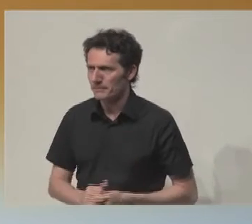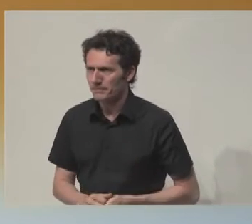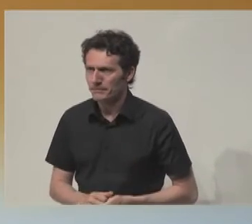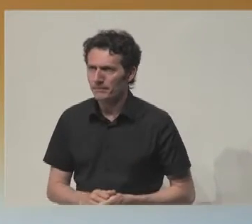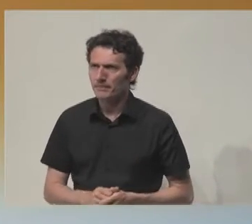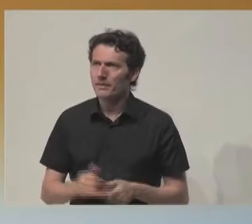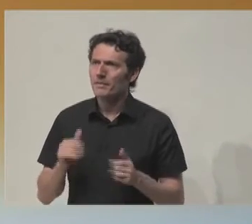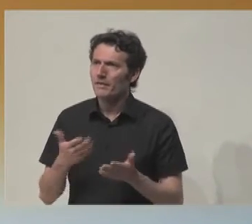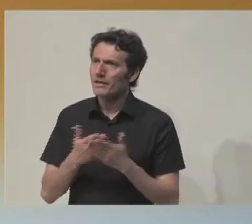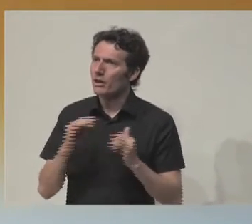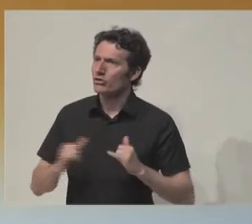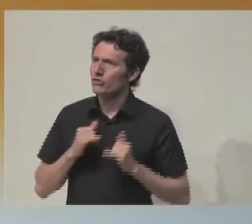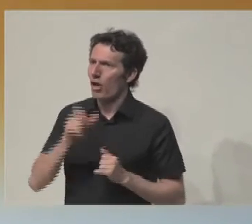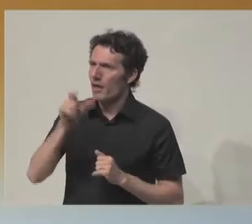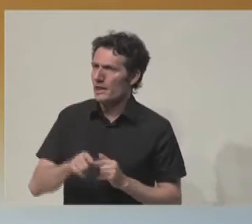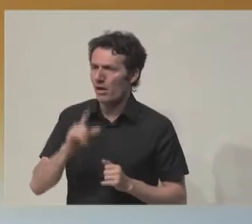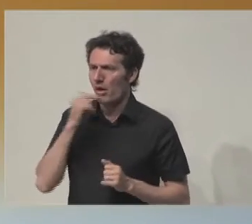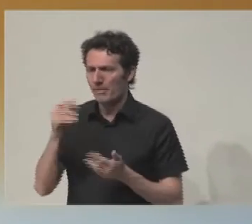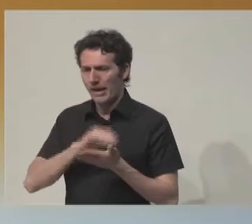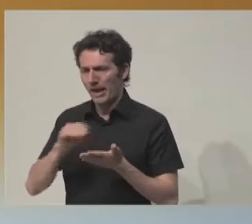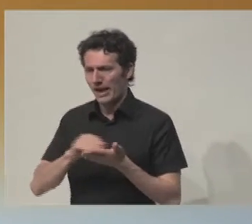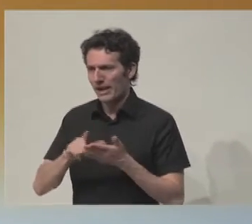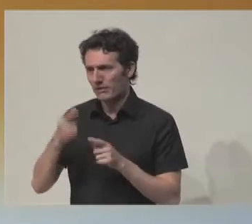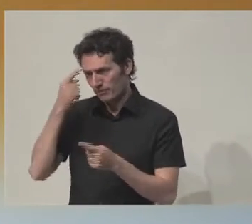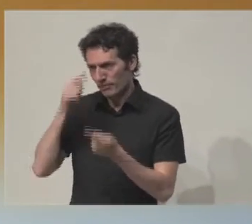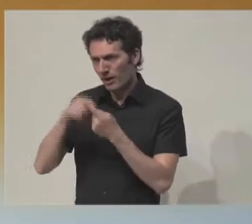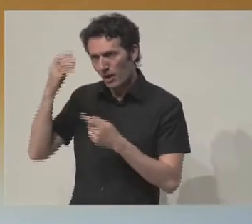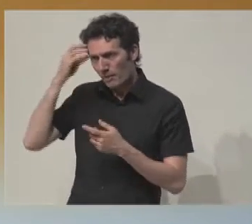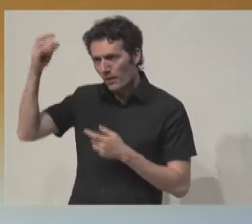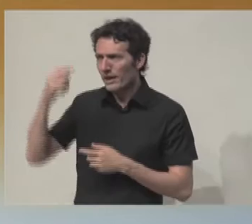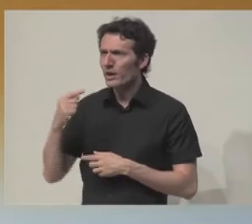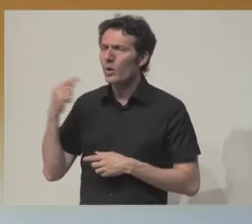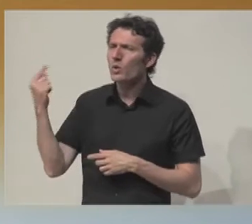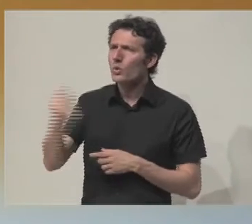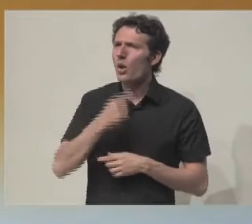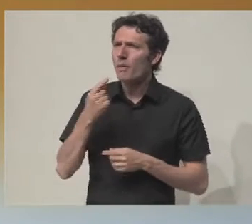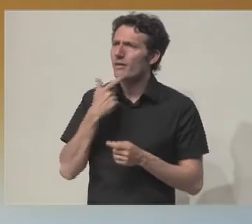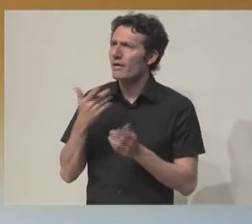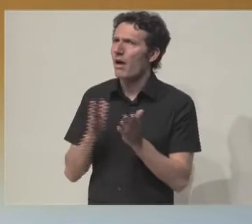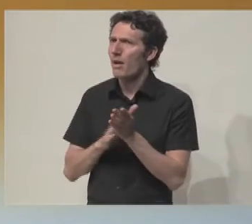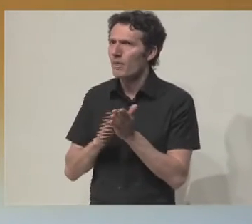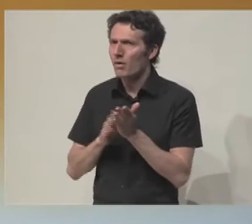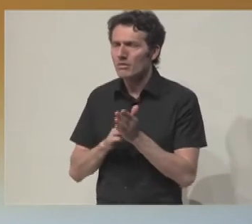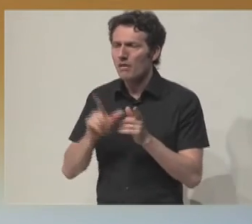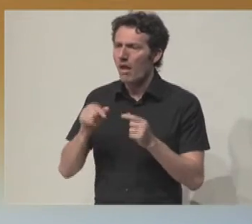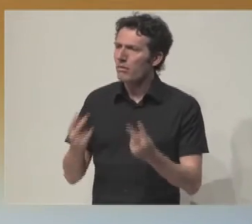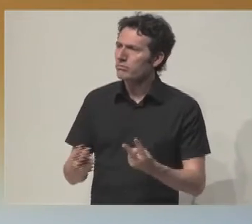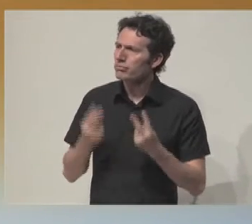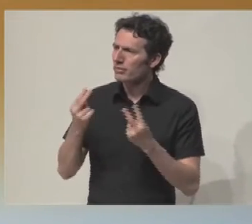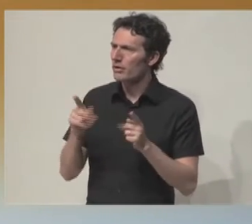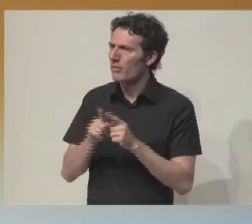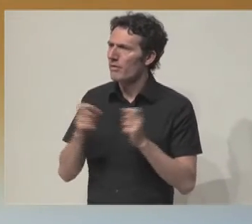ce jeune homme il écrit un éditorial sur munich tout le monde applaudit à